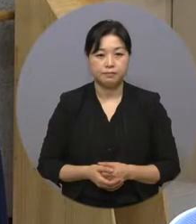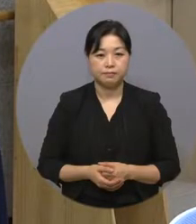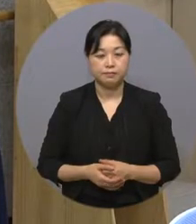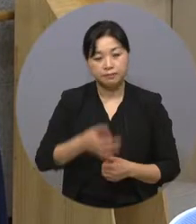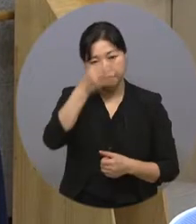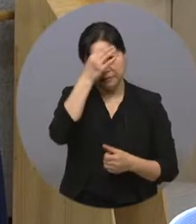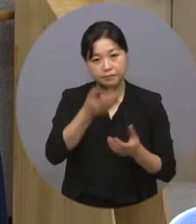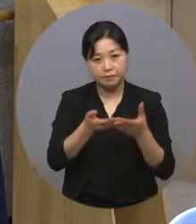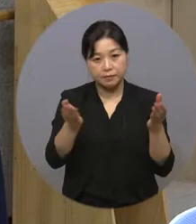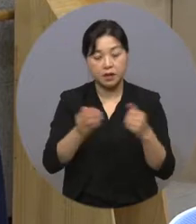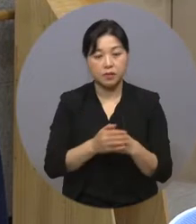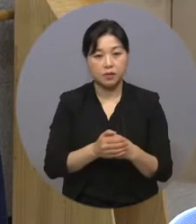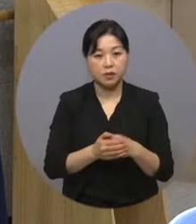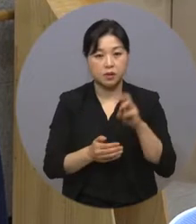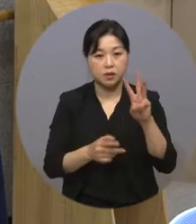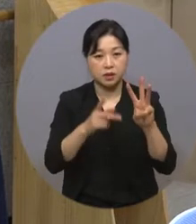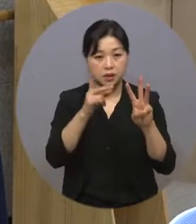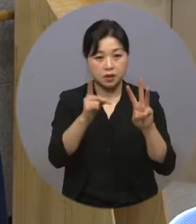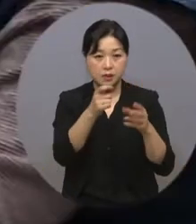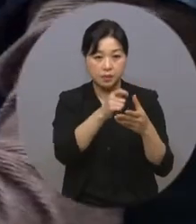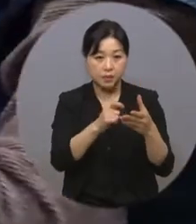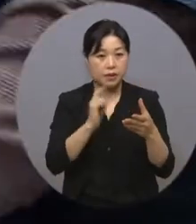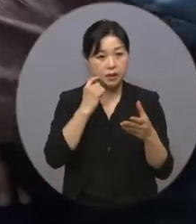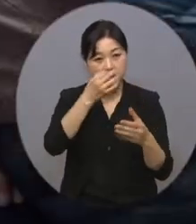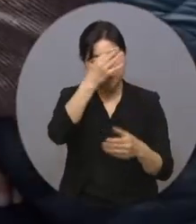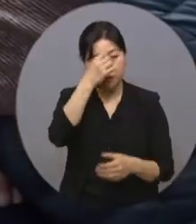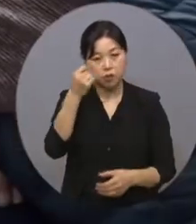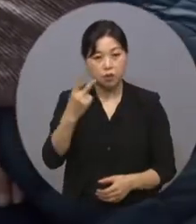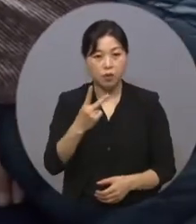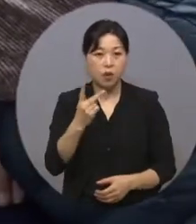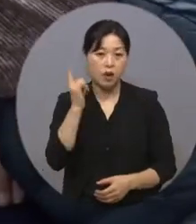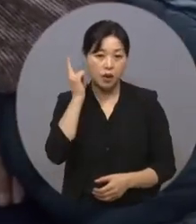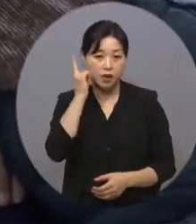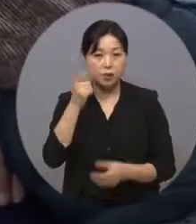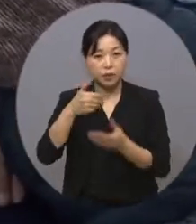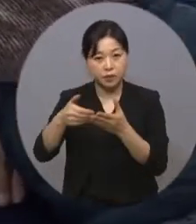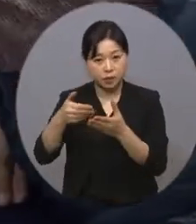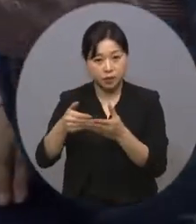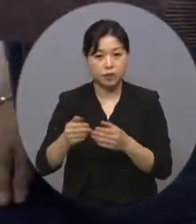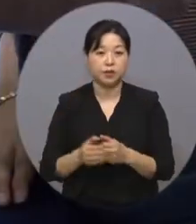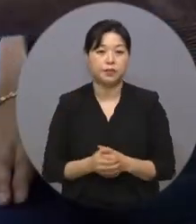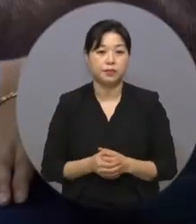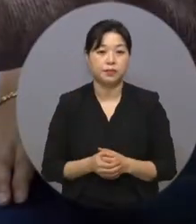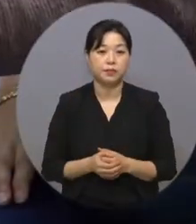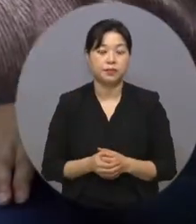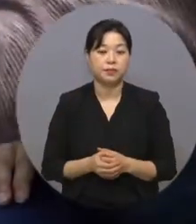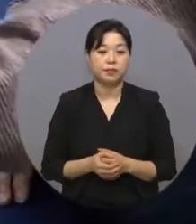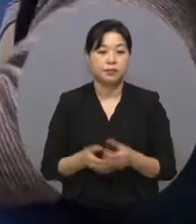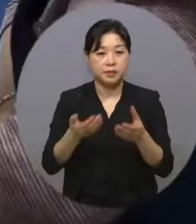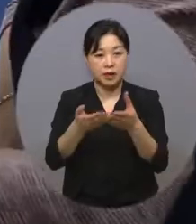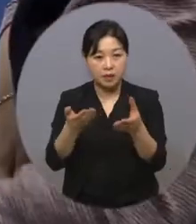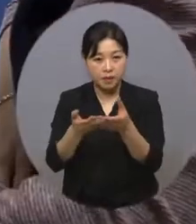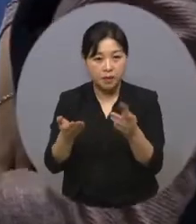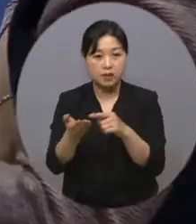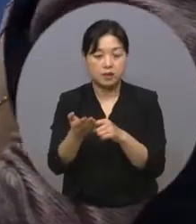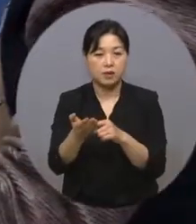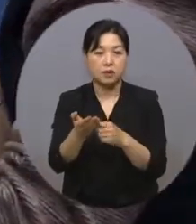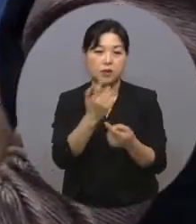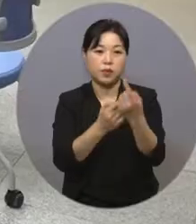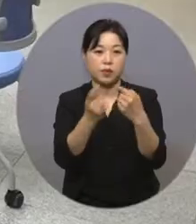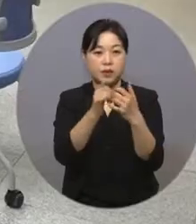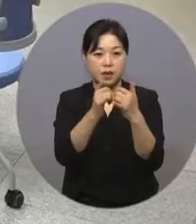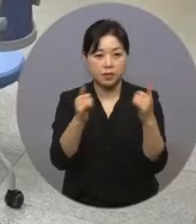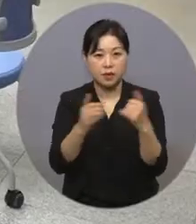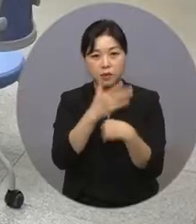나눔은 3D 펜 아트와 모바일 미술입니다. 나눔을 하는 이용인들은 그동안 복지관에서 배우고 연습한